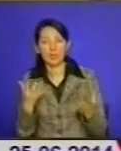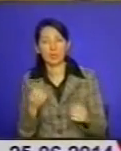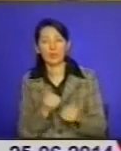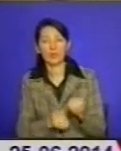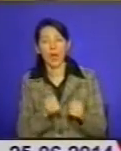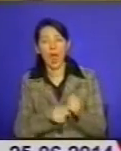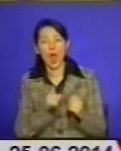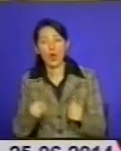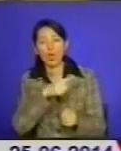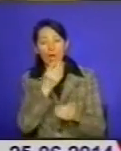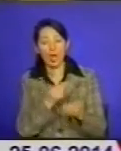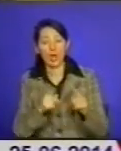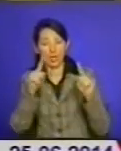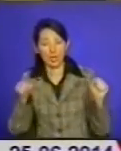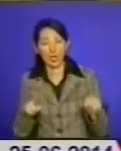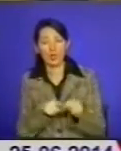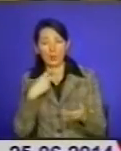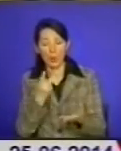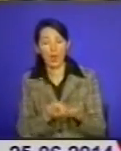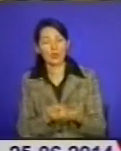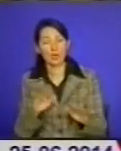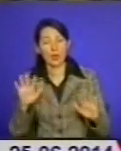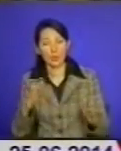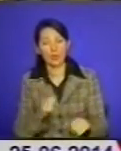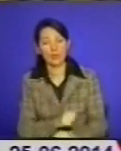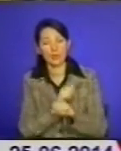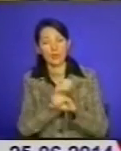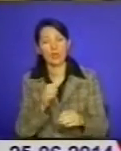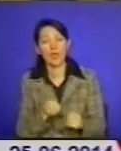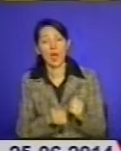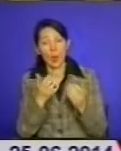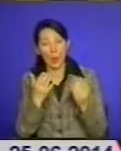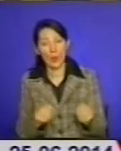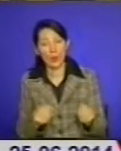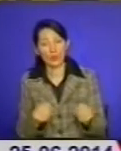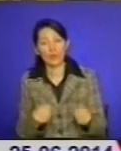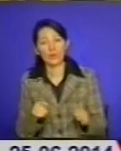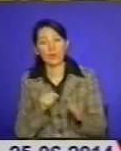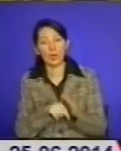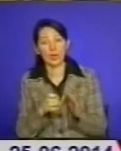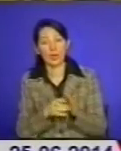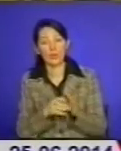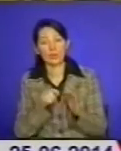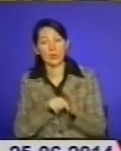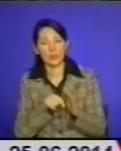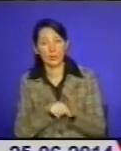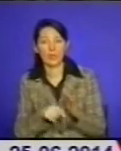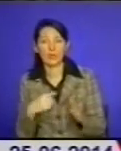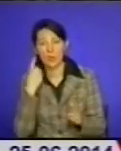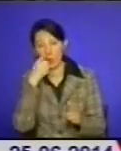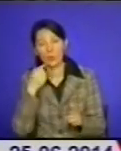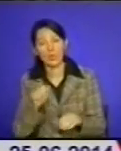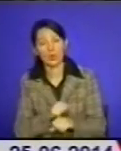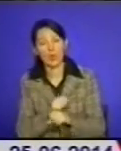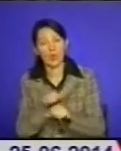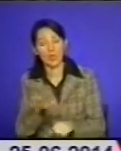картина втілює події революційних буднів. Символи, підтексти, обличчя Майдану передають його величний дух. Ці